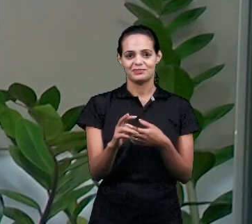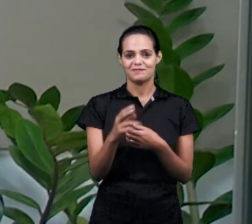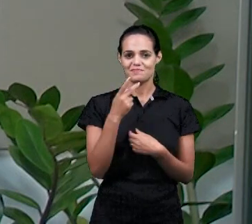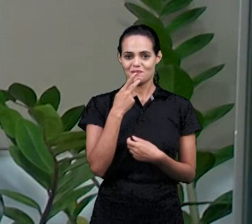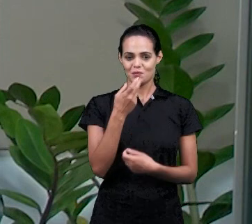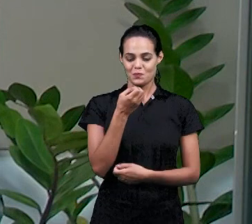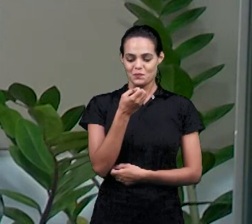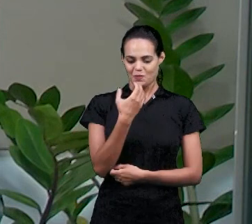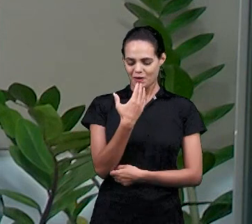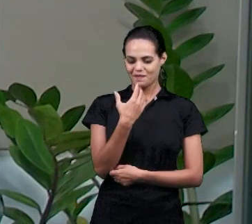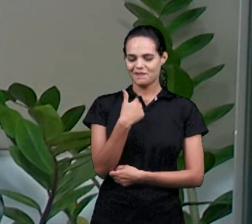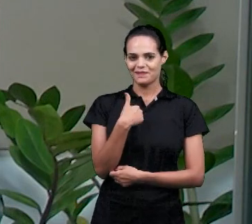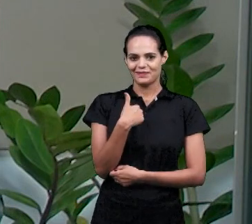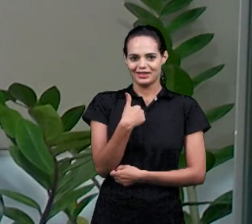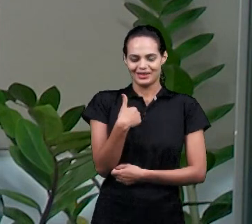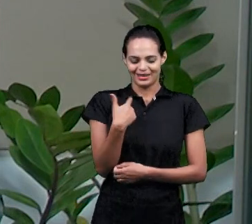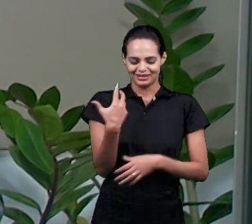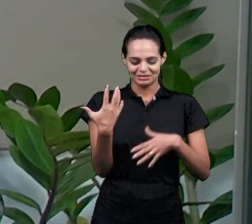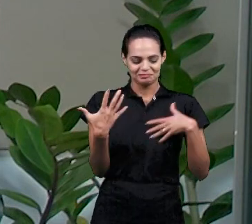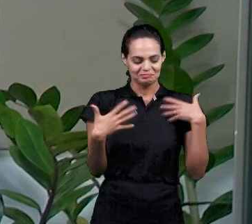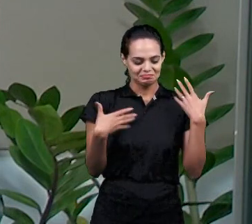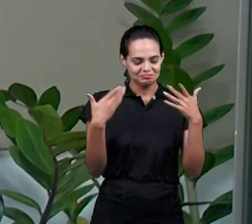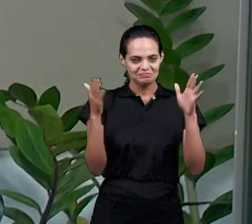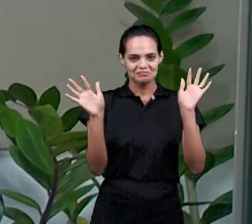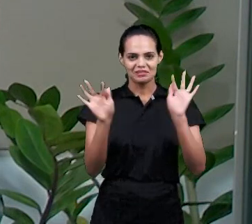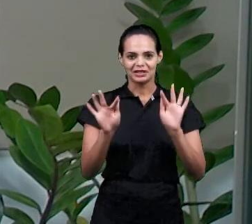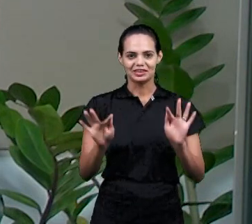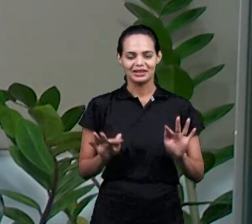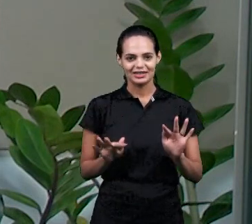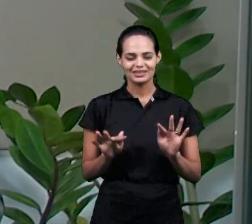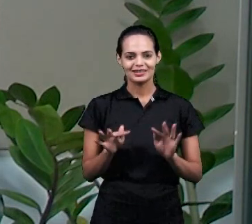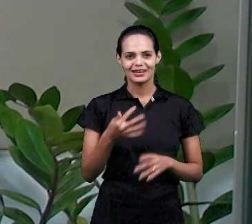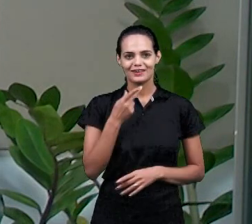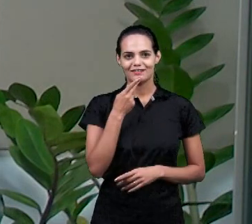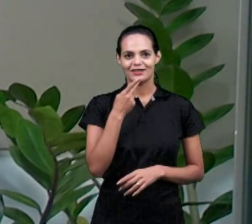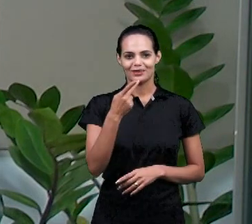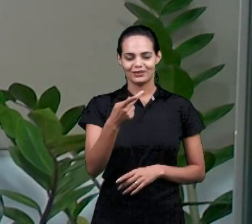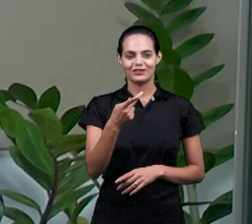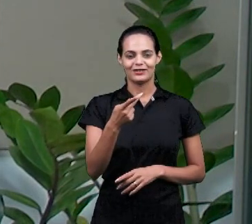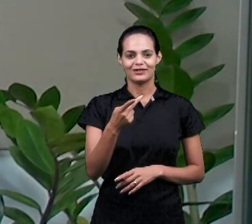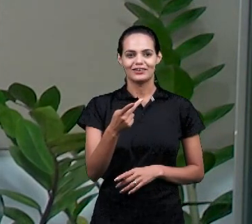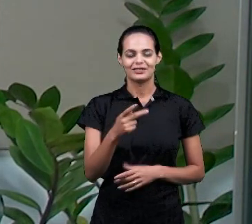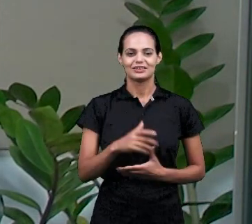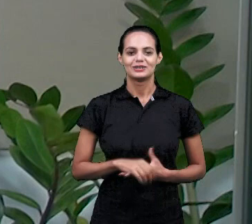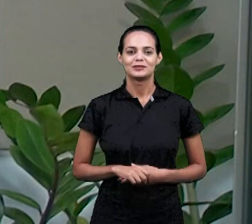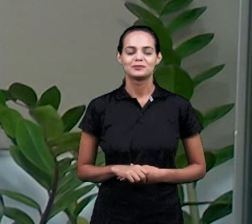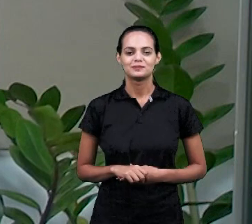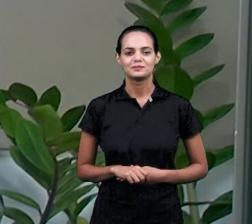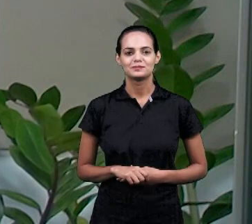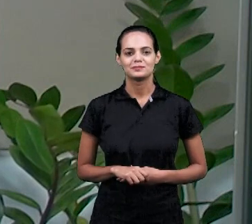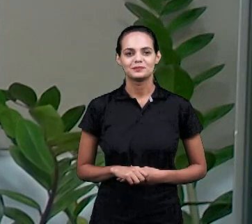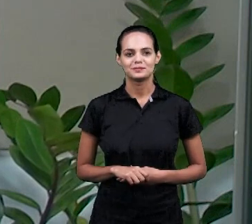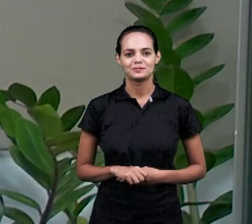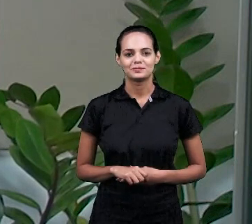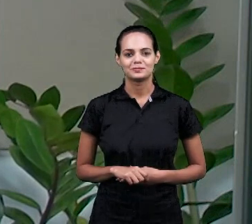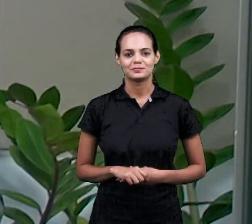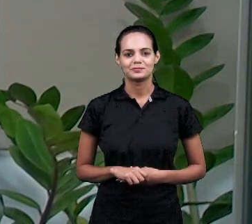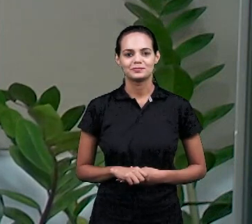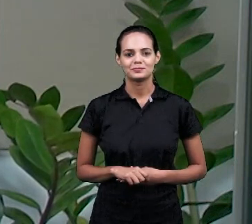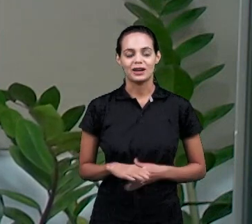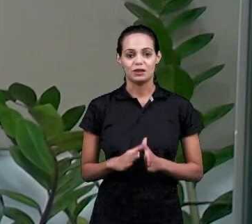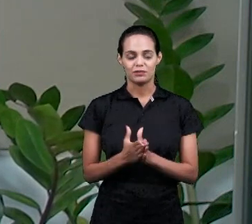J'étais très heureuse qu'elle a dit que le pasteur, il était